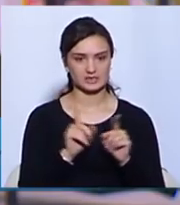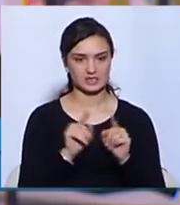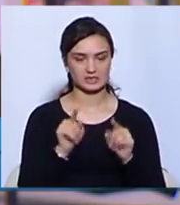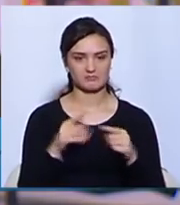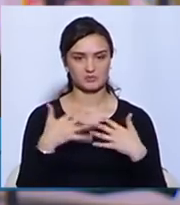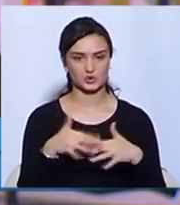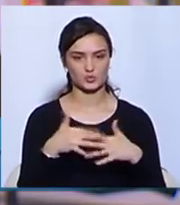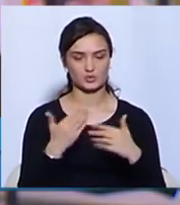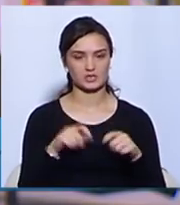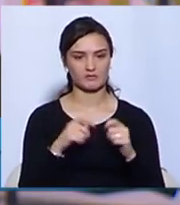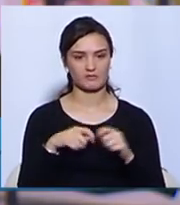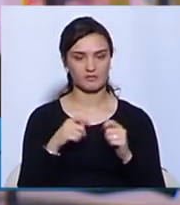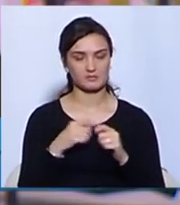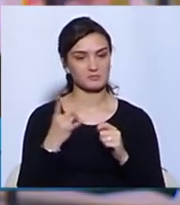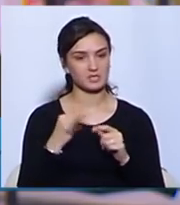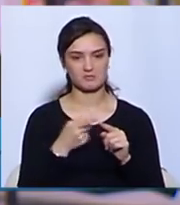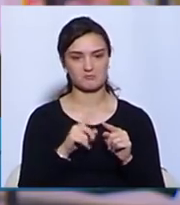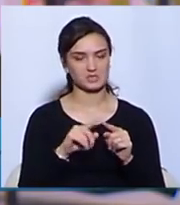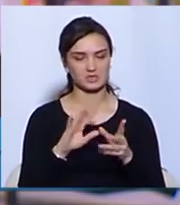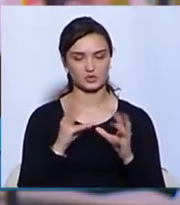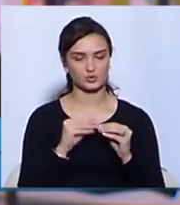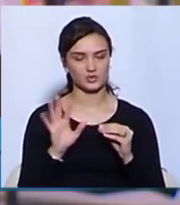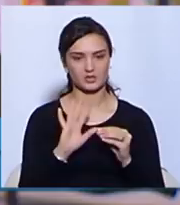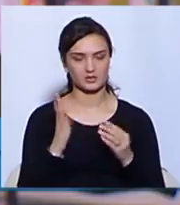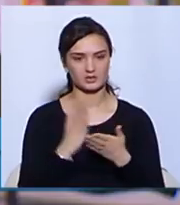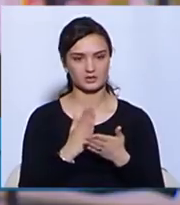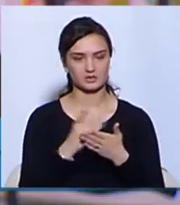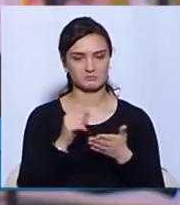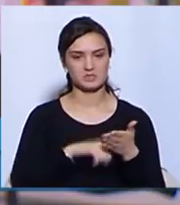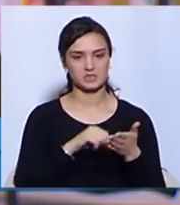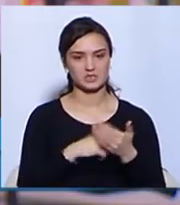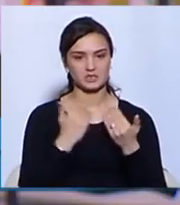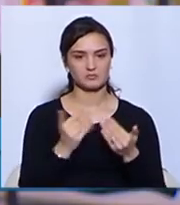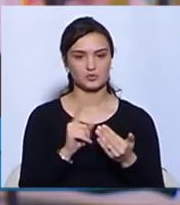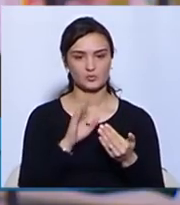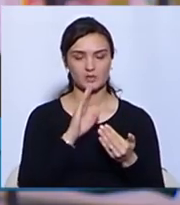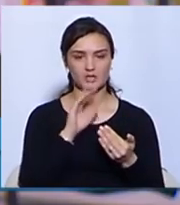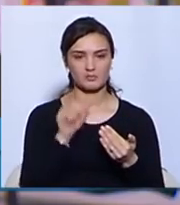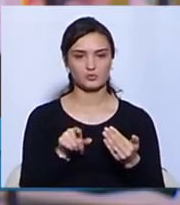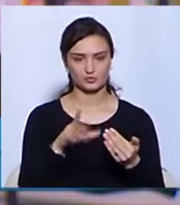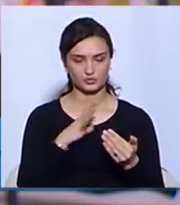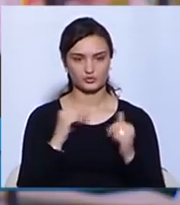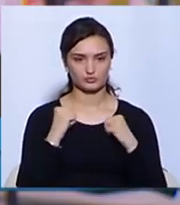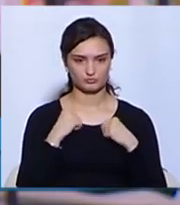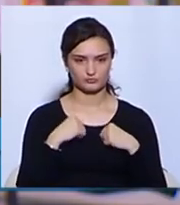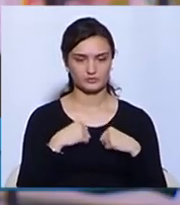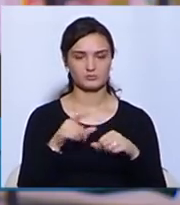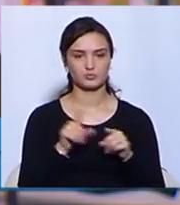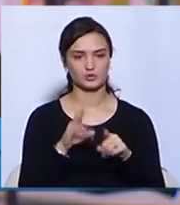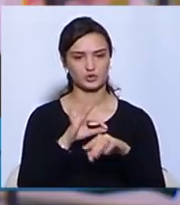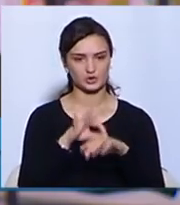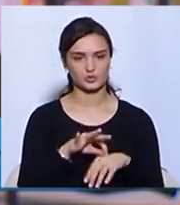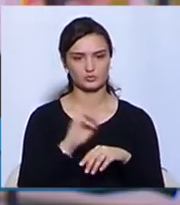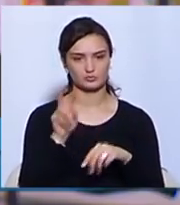ტიპის მენსტრუაციულ დარღვევებს. მაგრამ ეს აბსოლუტურად არ არის საბაბი იმის, რომ ეს ქალბატონიც იყოს მშვიდად, მან ასევე უნდა